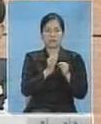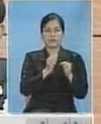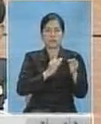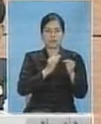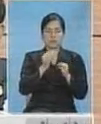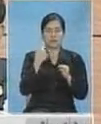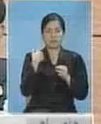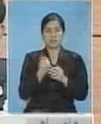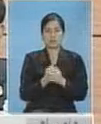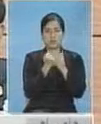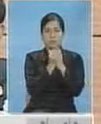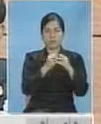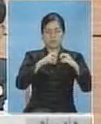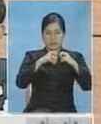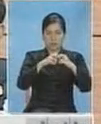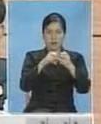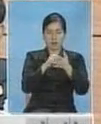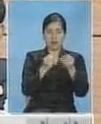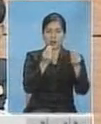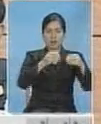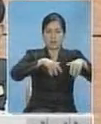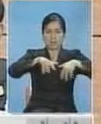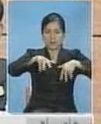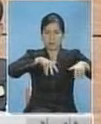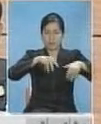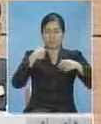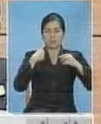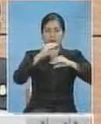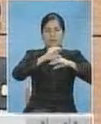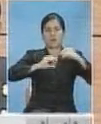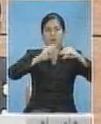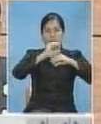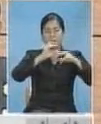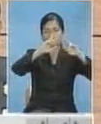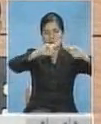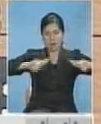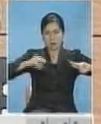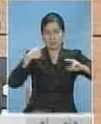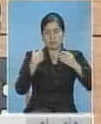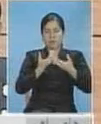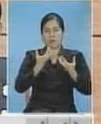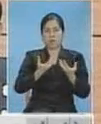ที่จะช่วยแก้ไขปัญหาให้พี่น้องประชาชนโดยโครงการร้านถูกใจก็จะประกอบไปด้วยสินค้าทั้งหมดประมาณ